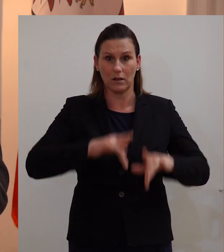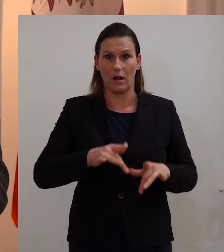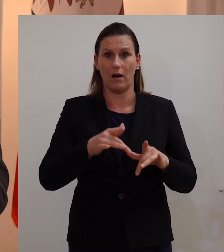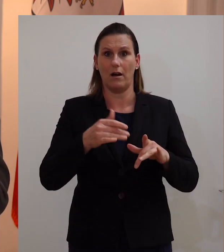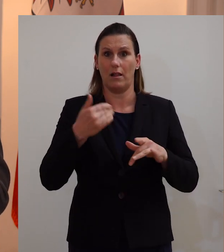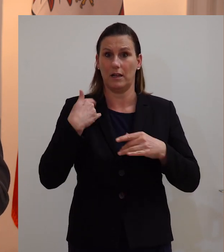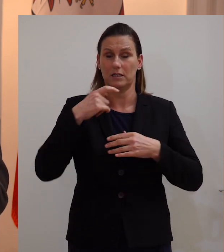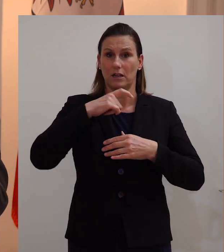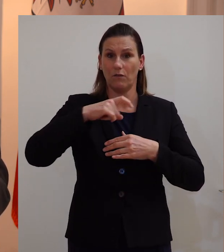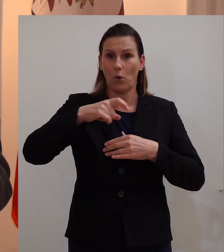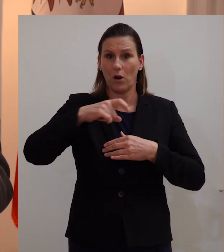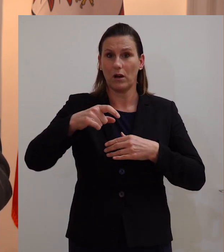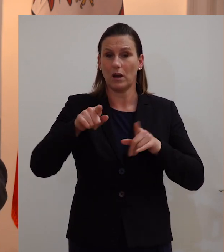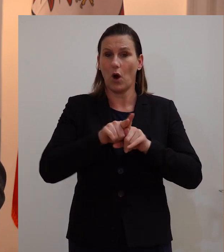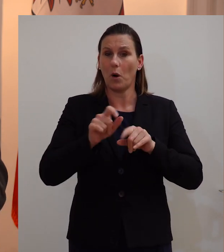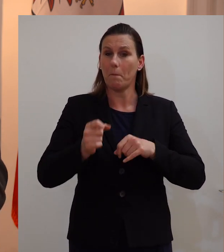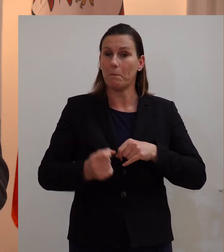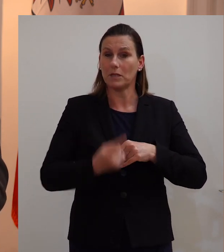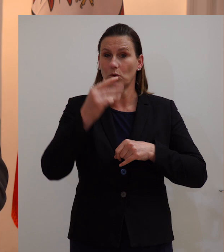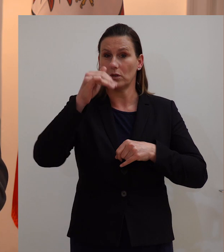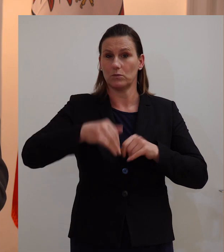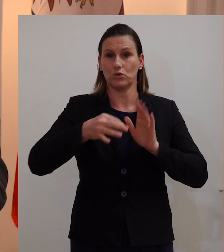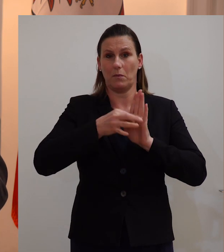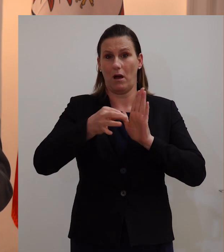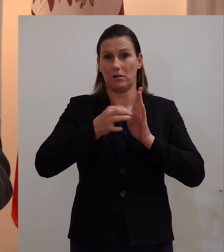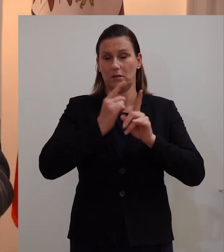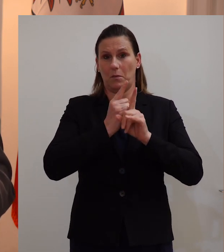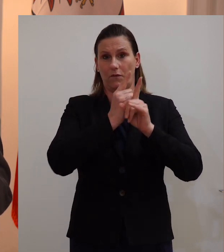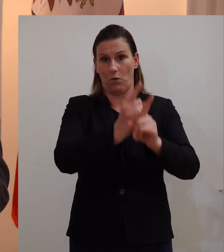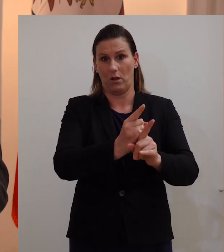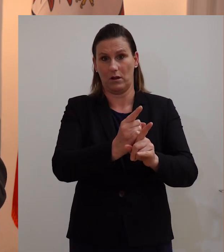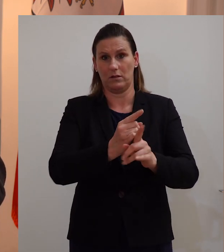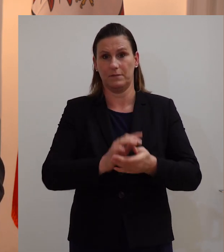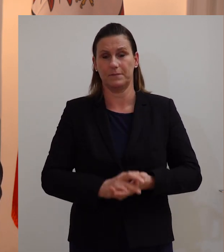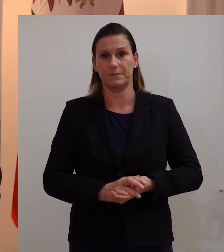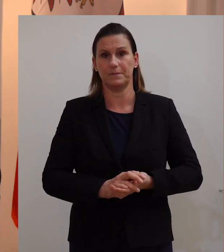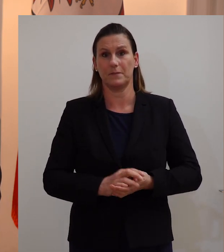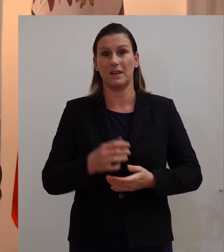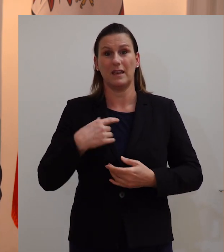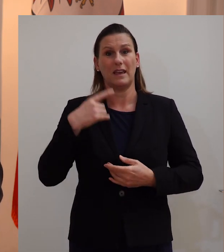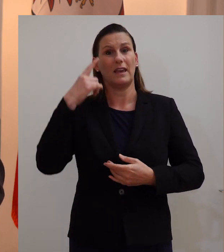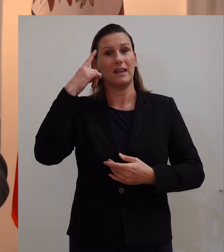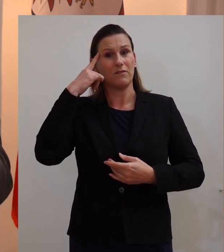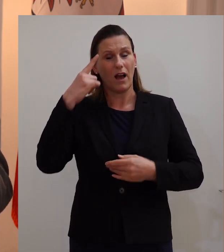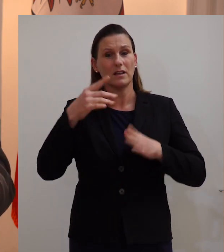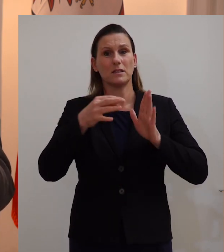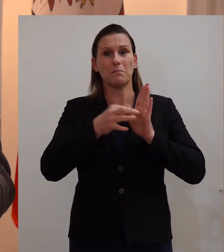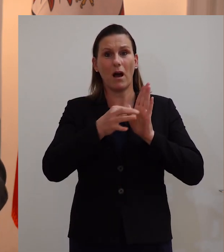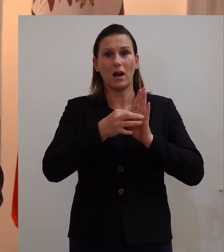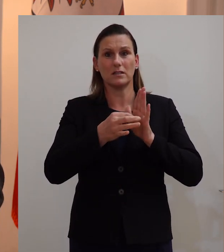vergangenen Wochen auch besonders drastische Schritte setzen. Ich weiß, dass Maßnahmen wie